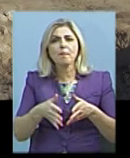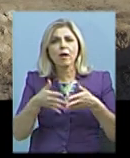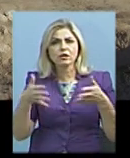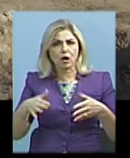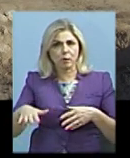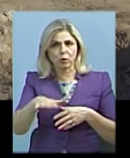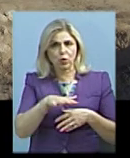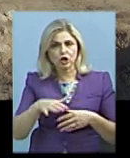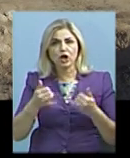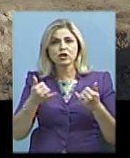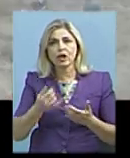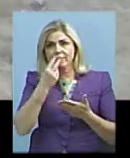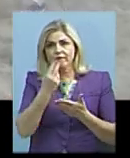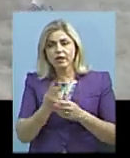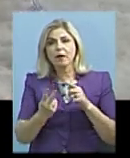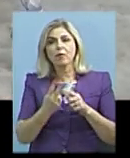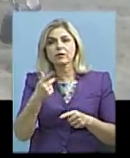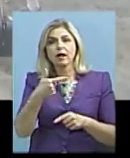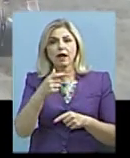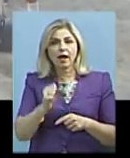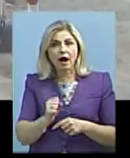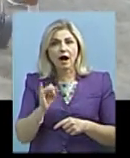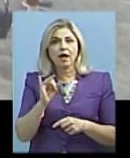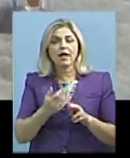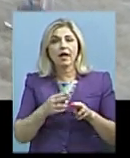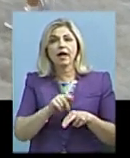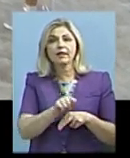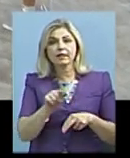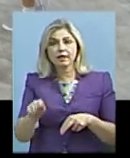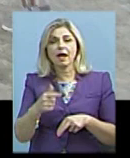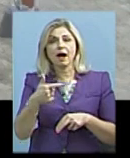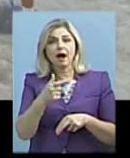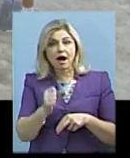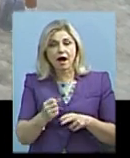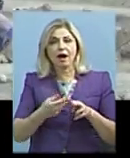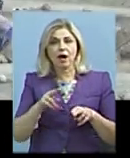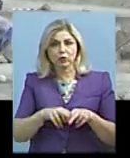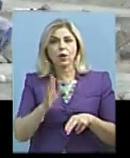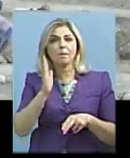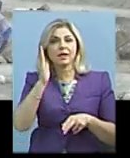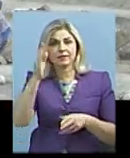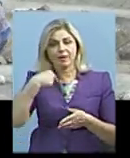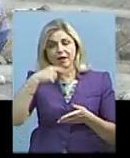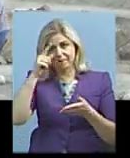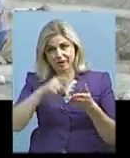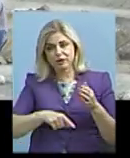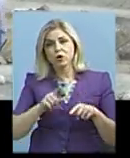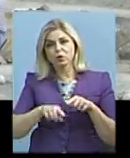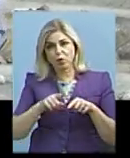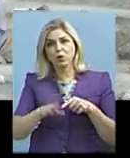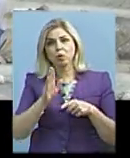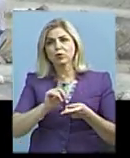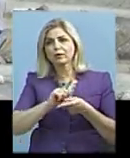видно 1,5 гектара. Відкрито 1,5 гектара. І це саме ті 1,5 гектара, які в перспективі, я сподіваюся, в найближчому стануть